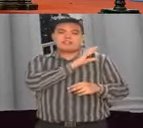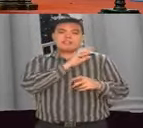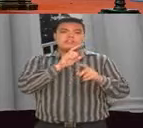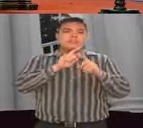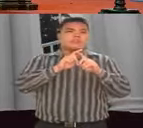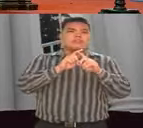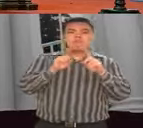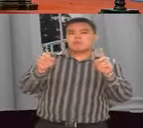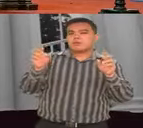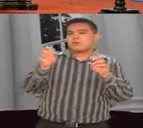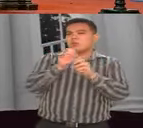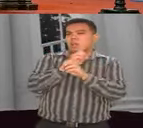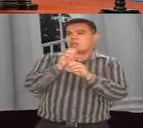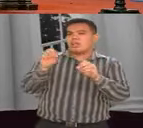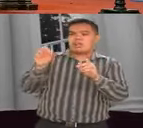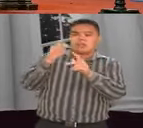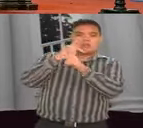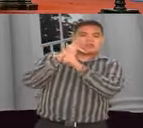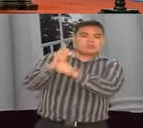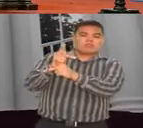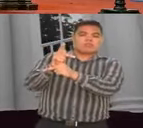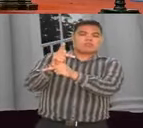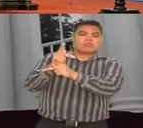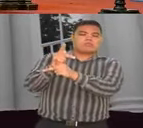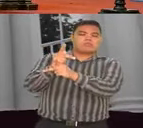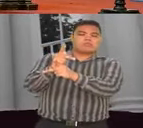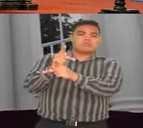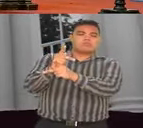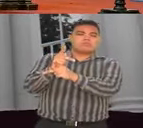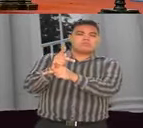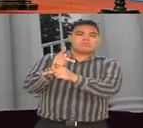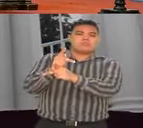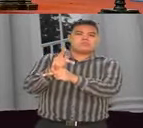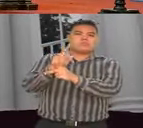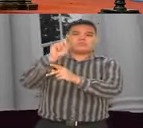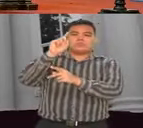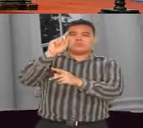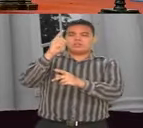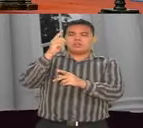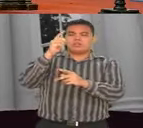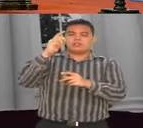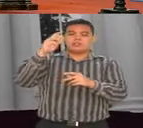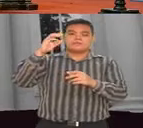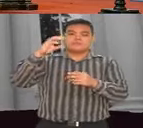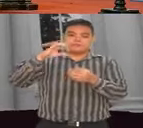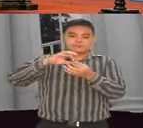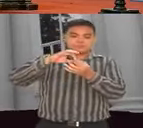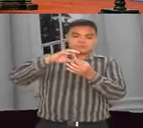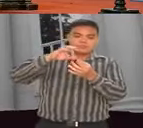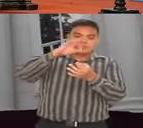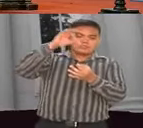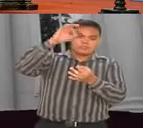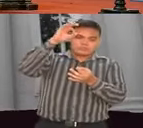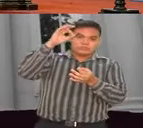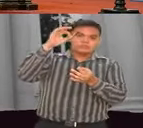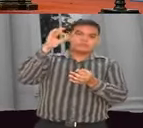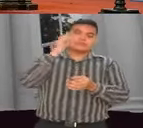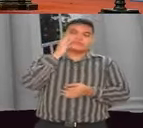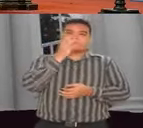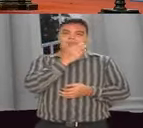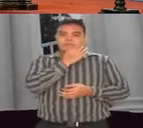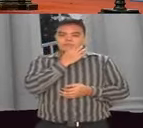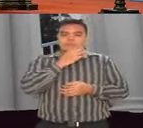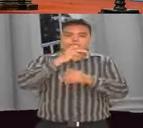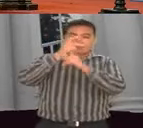walay temperament, maubitan ng one of the fruits of the Spirit is what? Temperance.